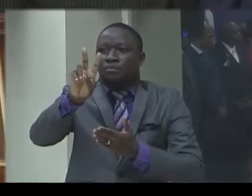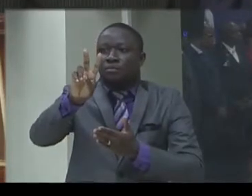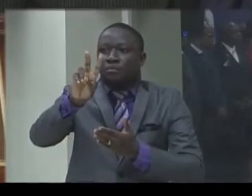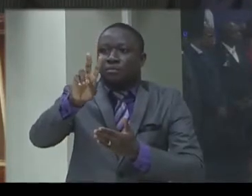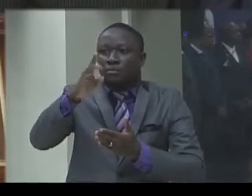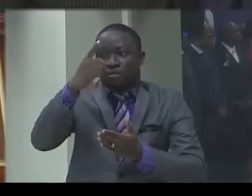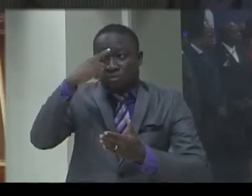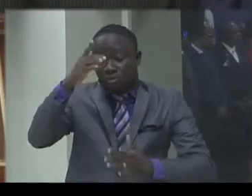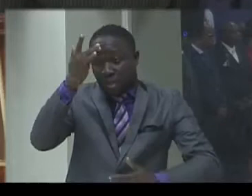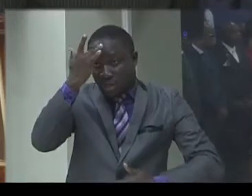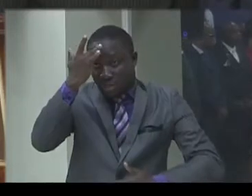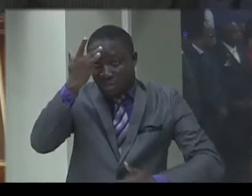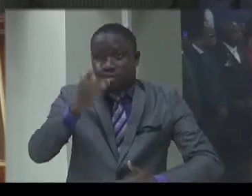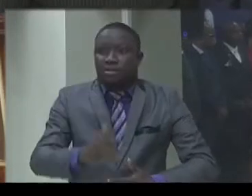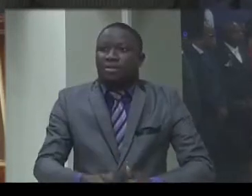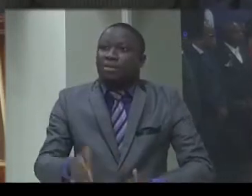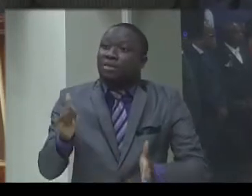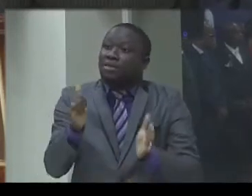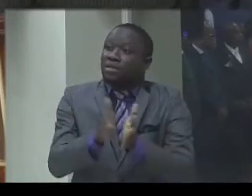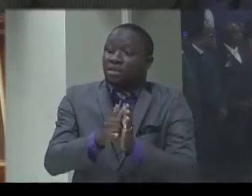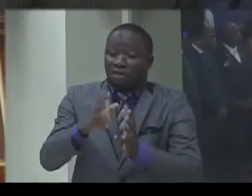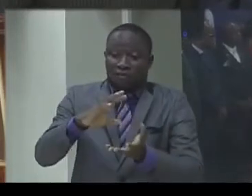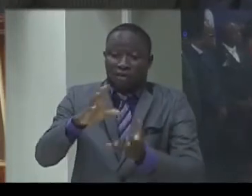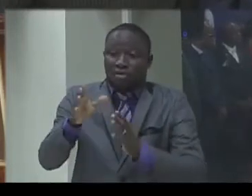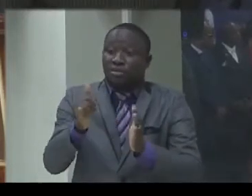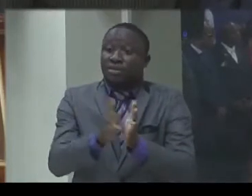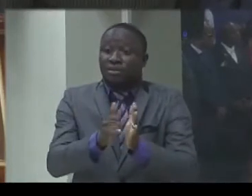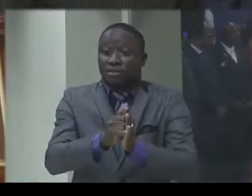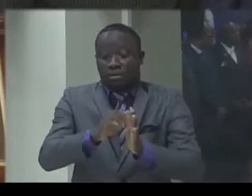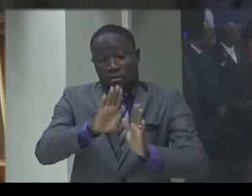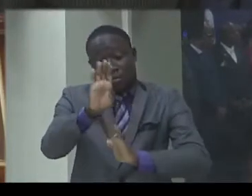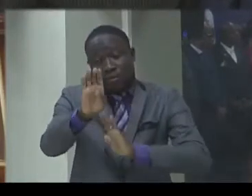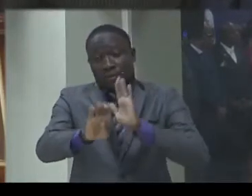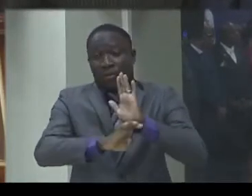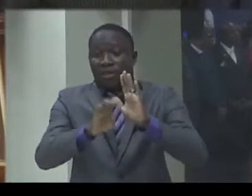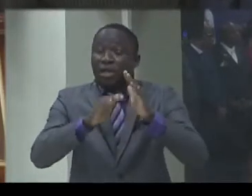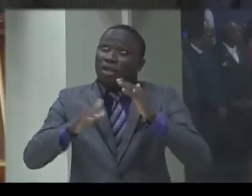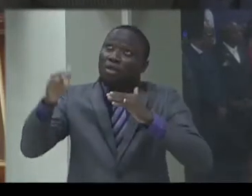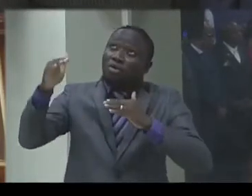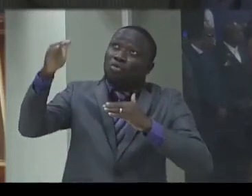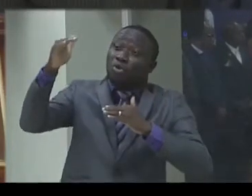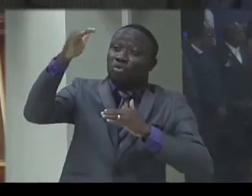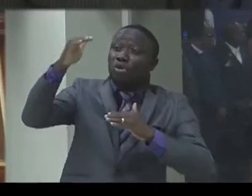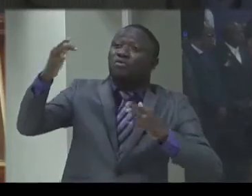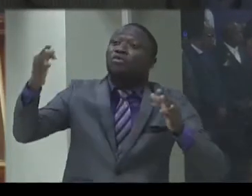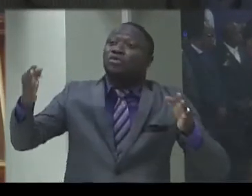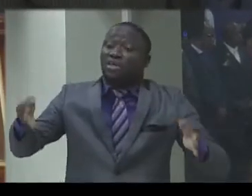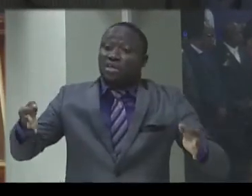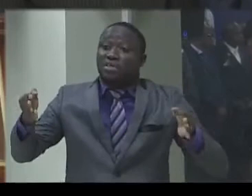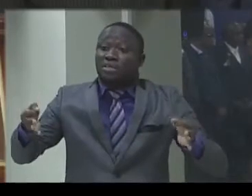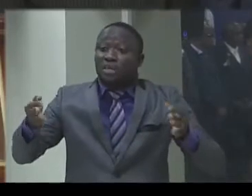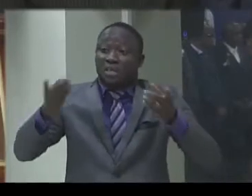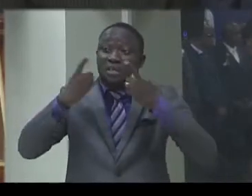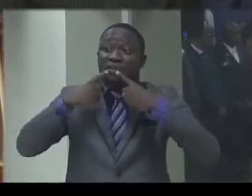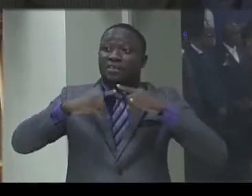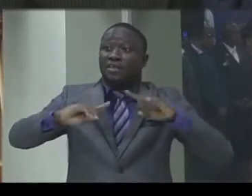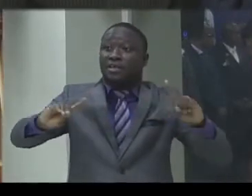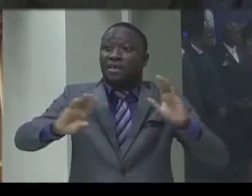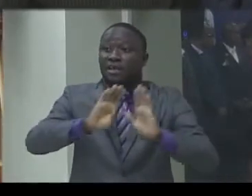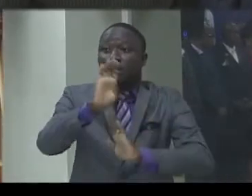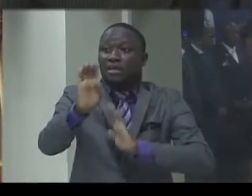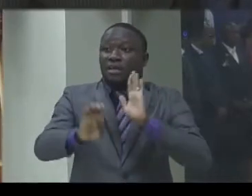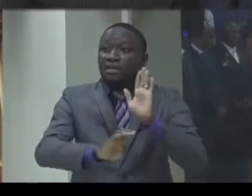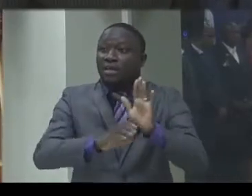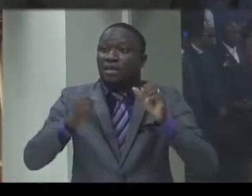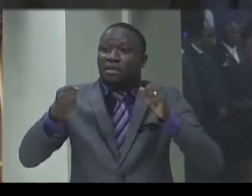koronavirus la. Se nan san sa, l'Etat nan pi wo nivou deside deklare Eta